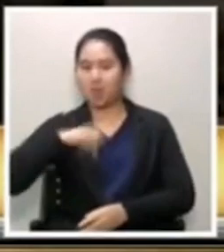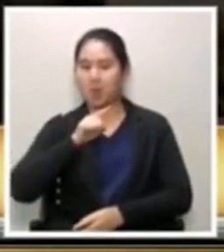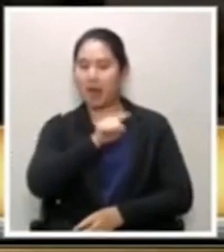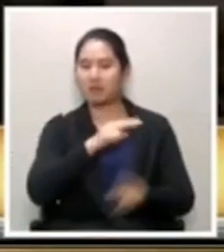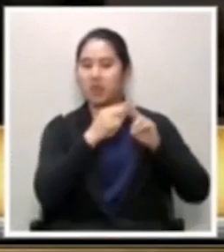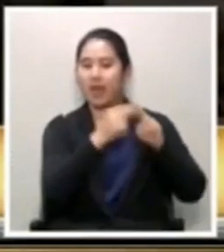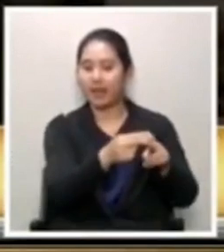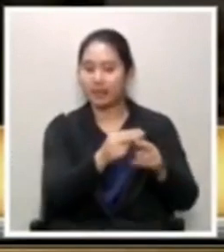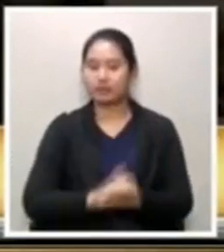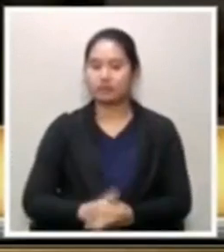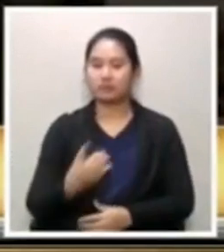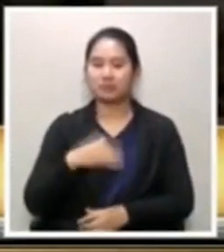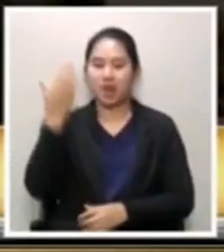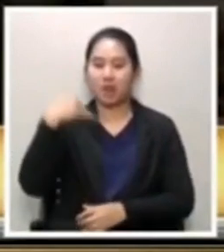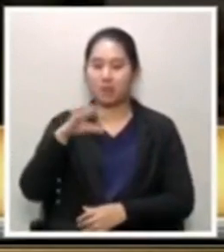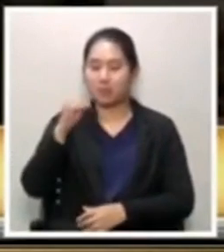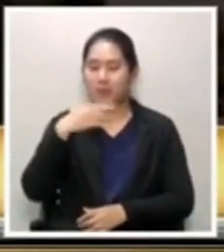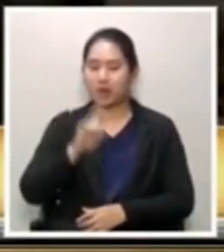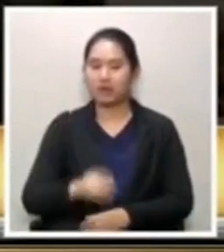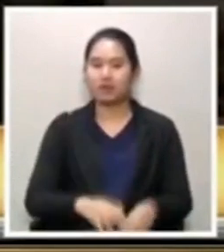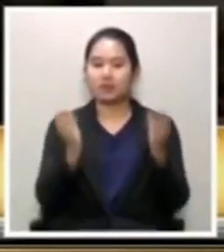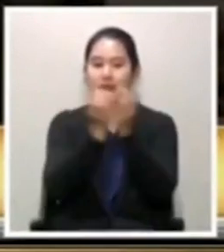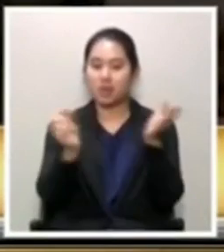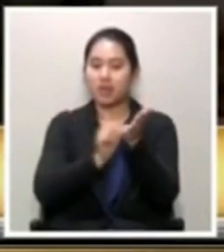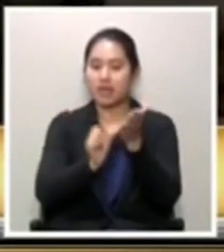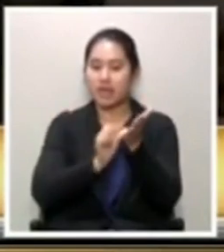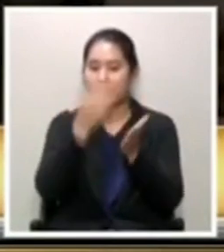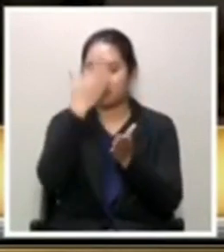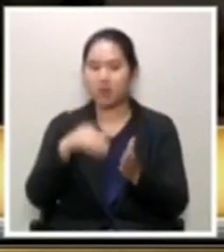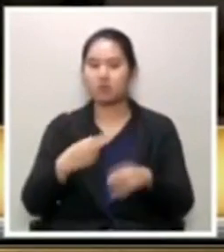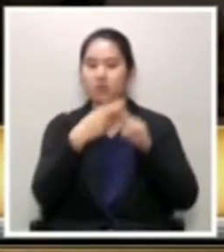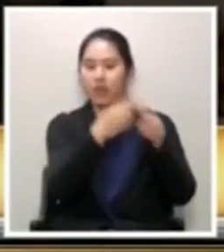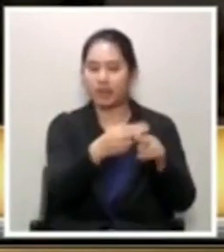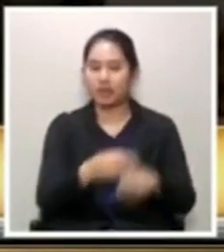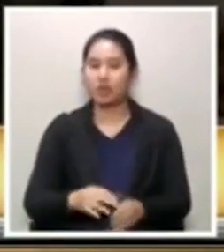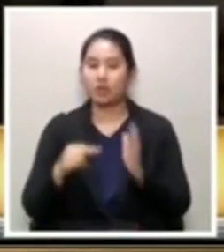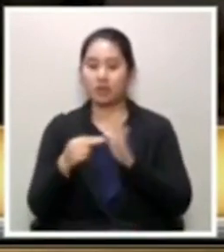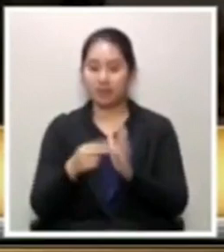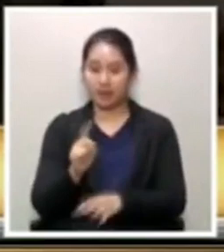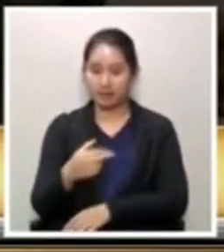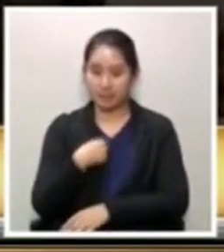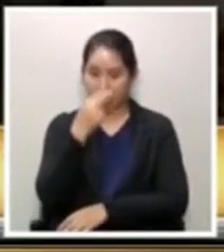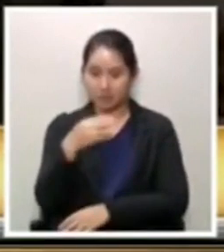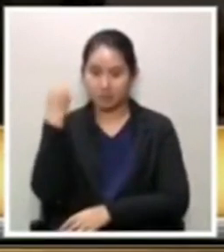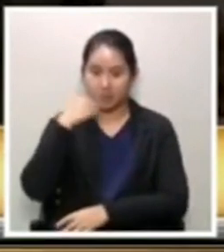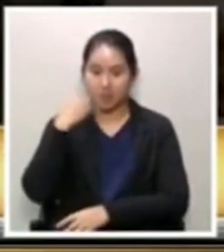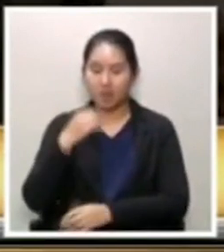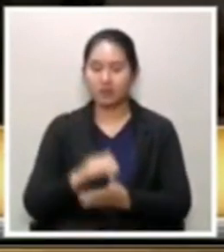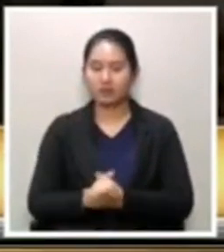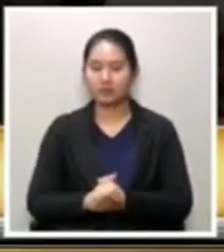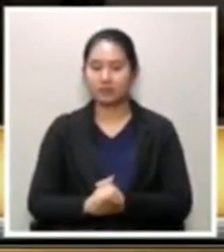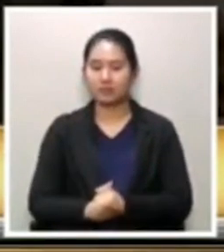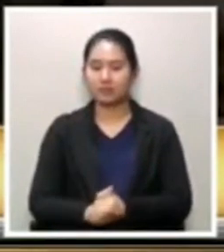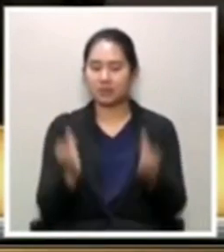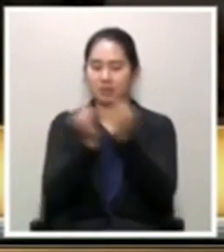แก้เพื่อตัวเองใช่มั้ยครับคราวนี้คือไม่แก้เพื่อตัวเองครับนะดังนั้นเราจึงสามารถพบเห็นได้ครับว่าเวลาใครที่บอกว่าไม่อยาก